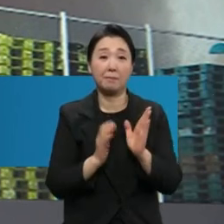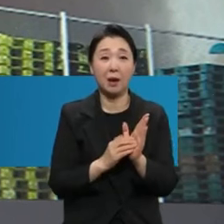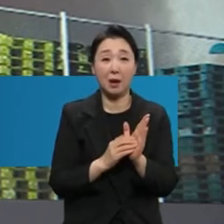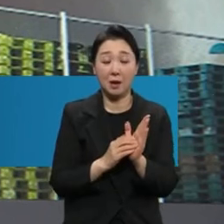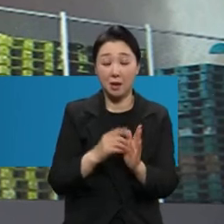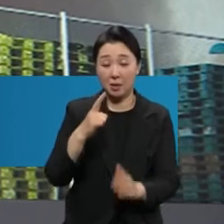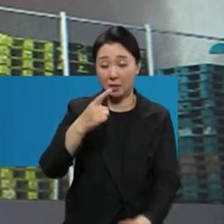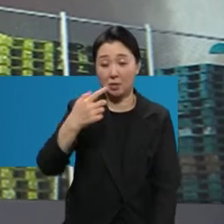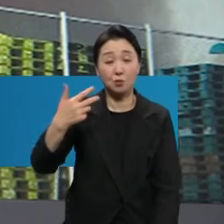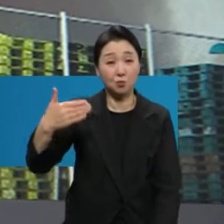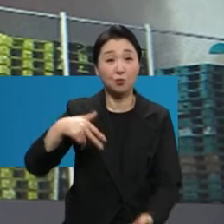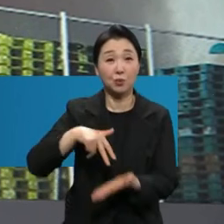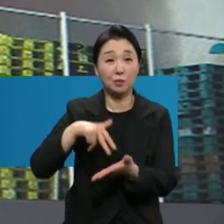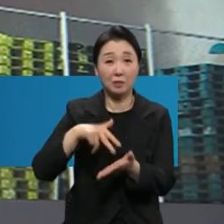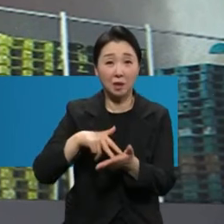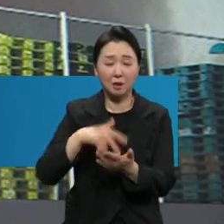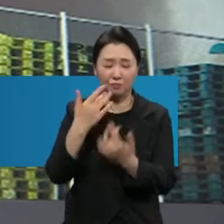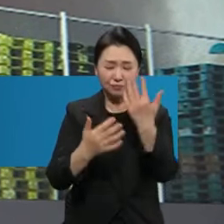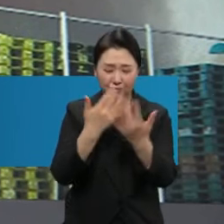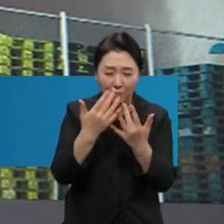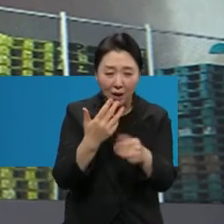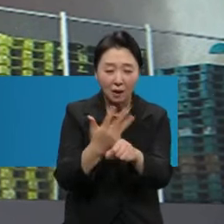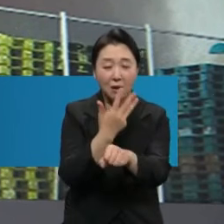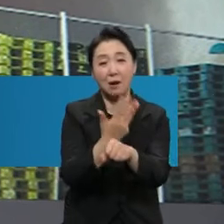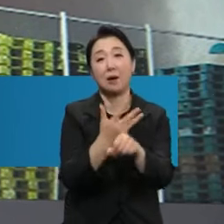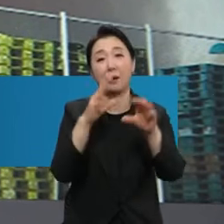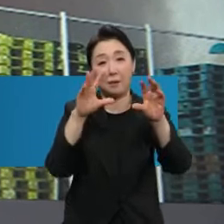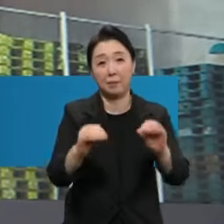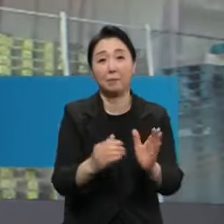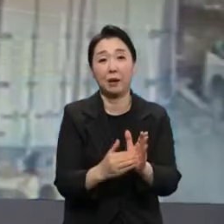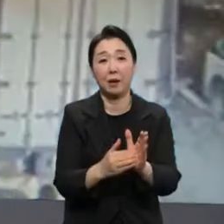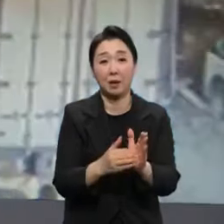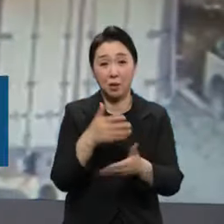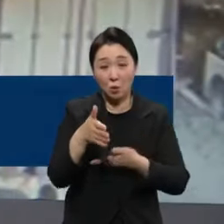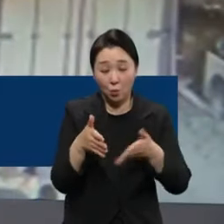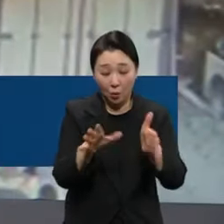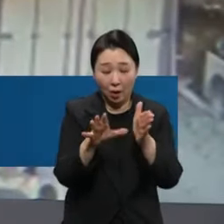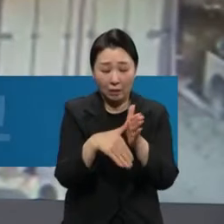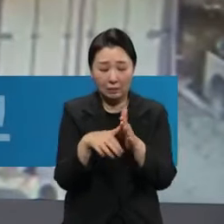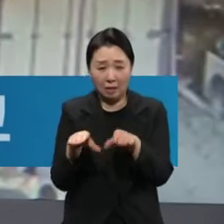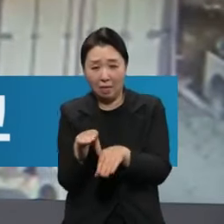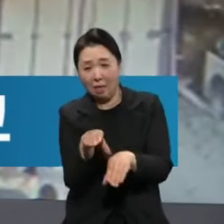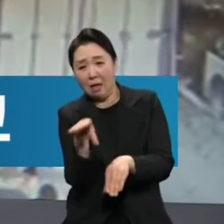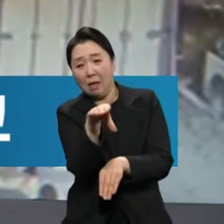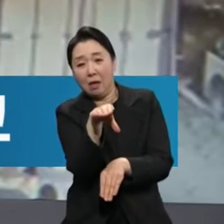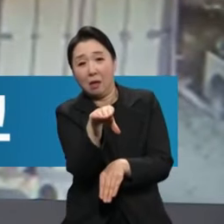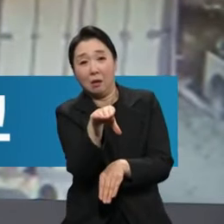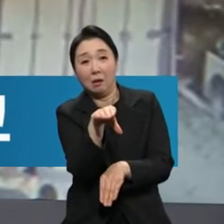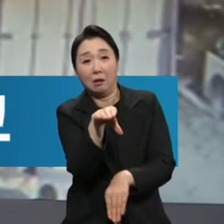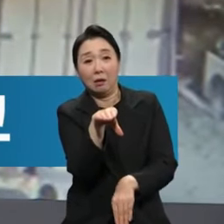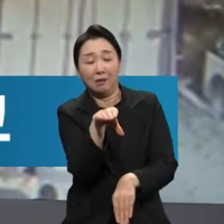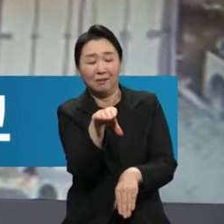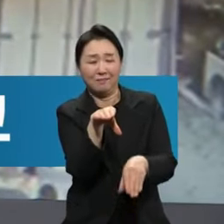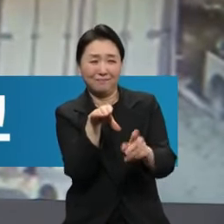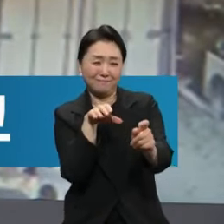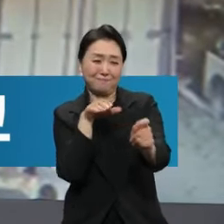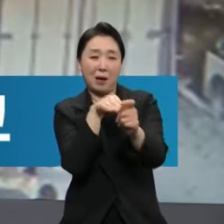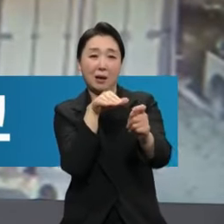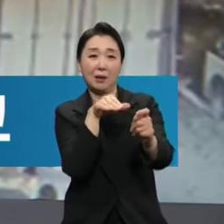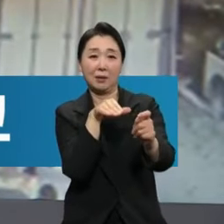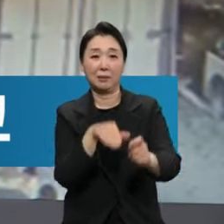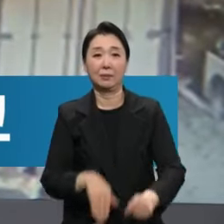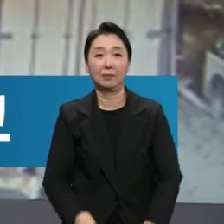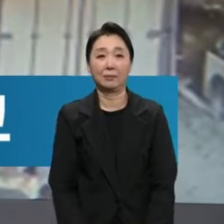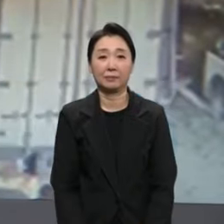난 지 8시간 만에 큰 불길을 잡았습니다. 고속도로에선 차선을 넘는 승용차가 화물차를 들이받았습니다.